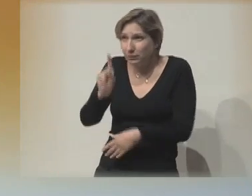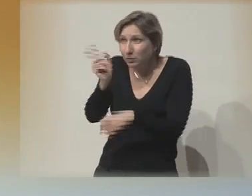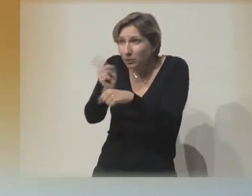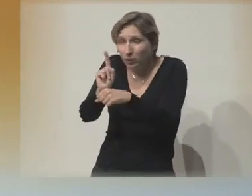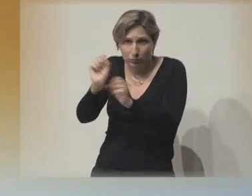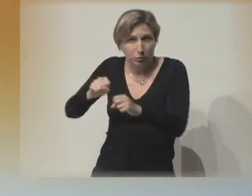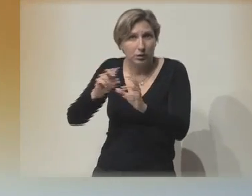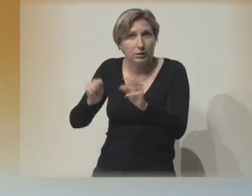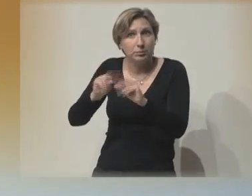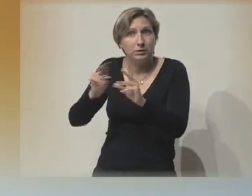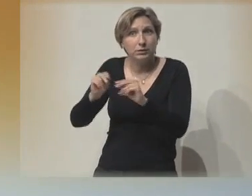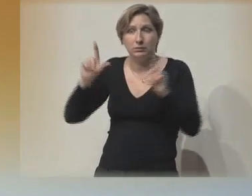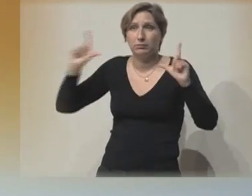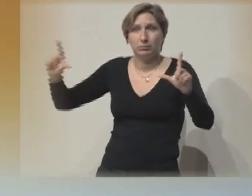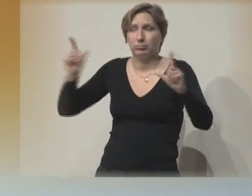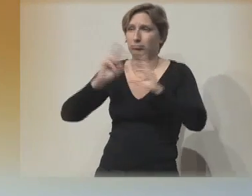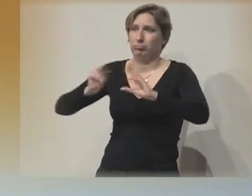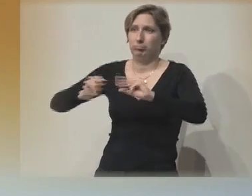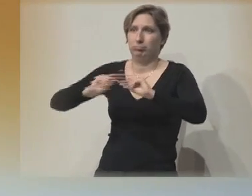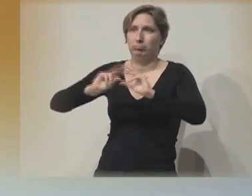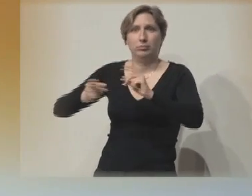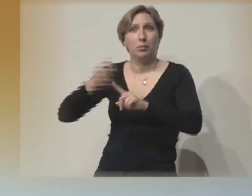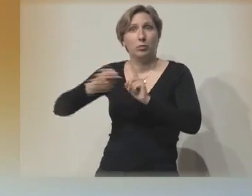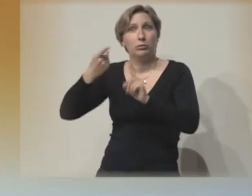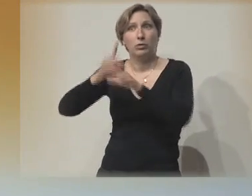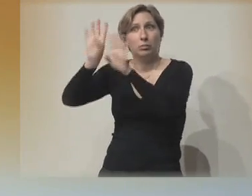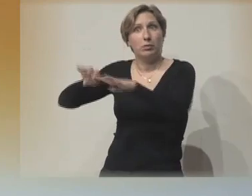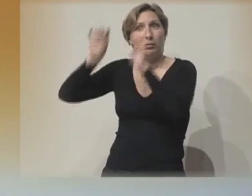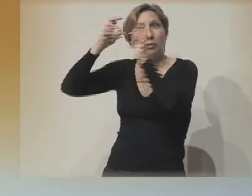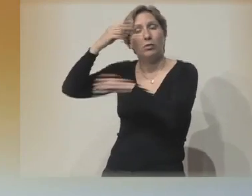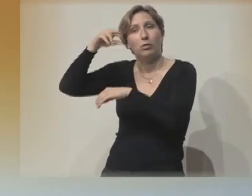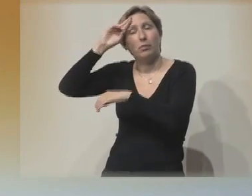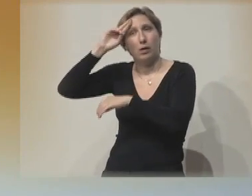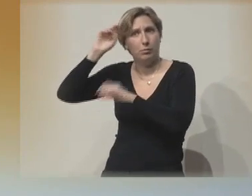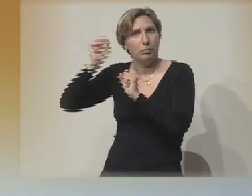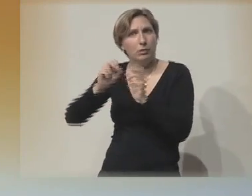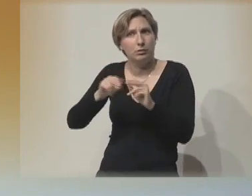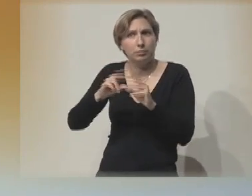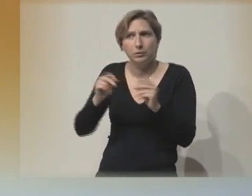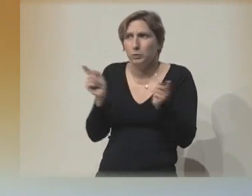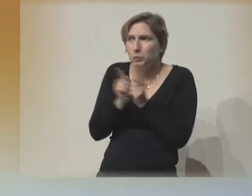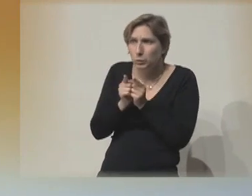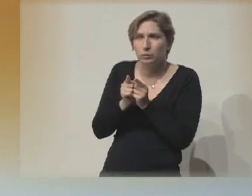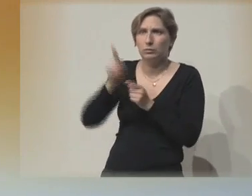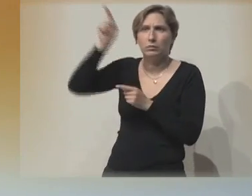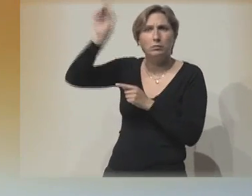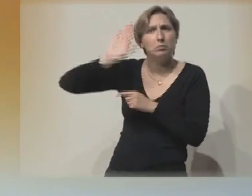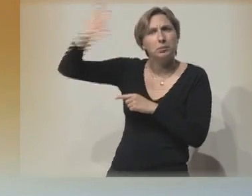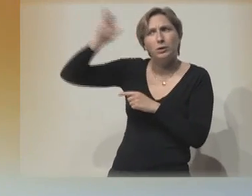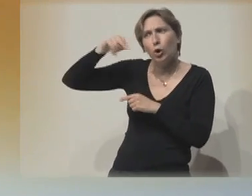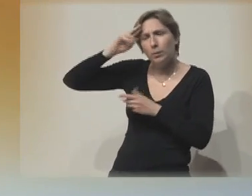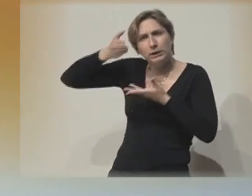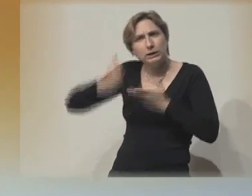on peut expliquer sur un écran quelle est l'importance du Parlement européen, comment se prend une décision